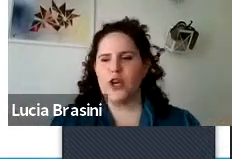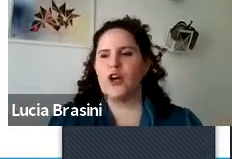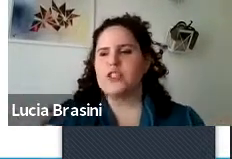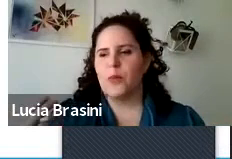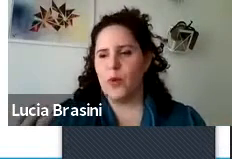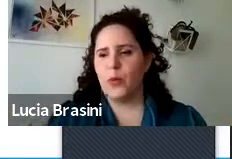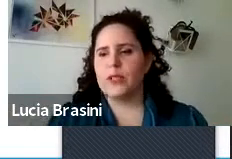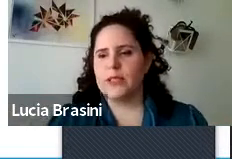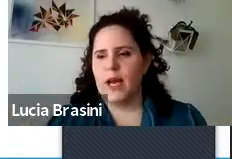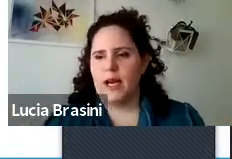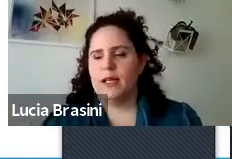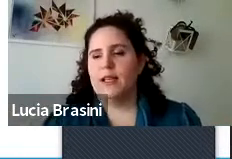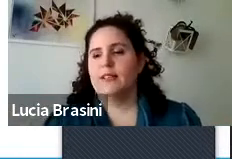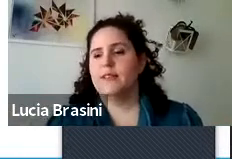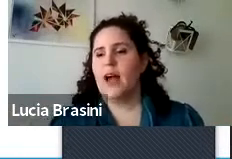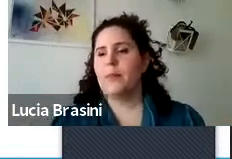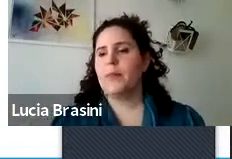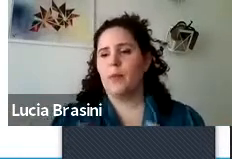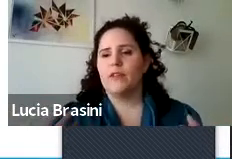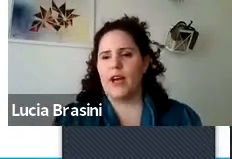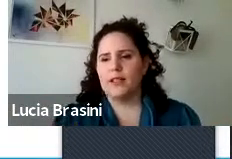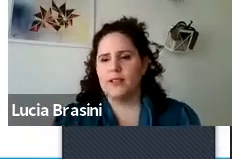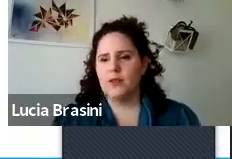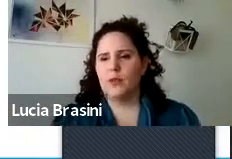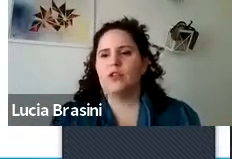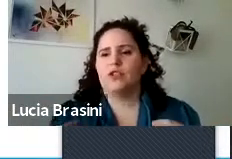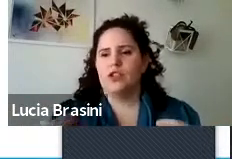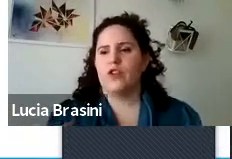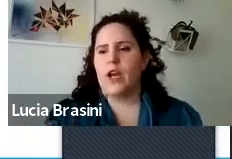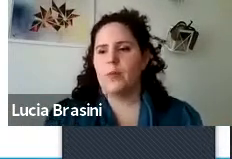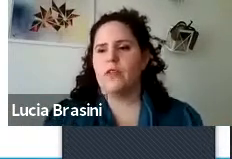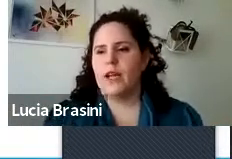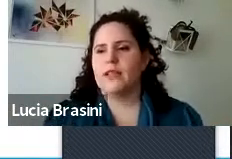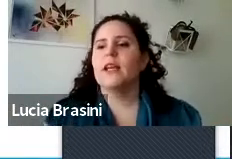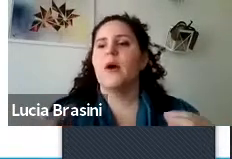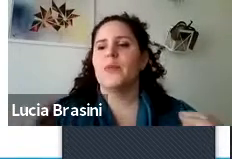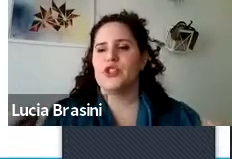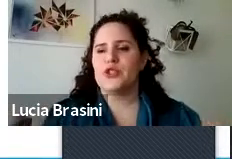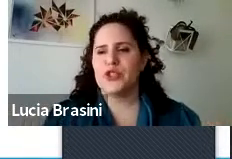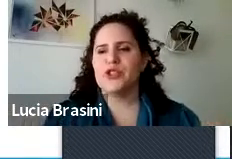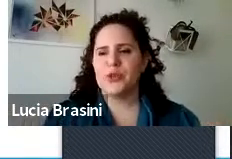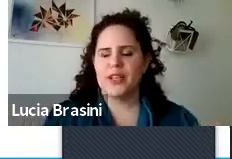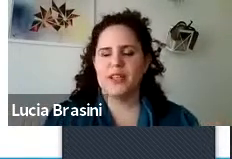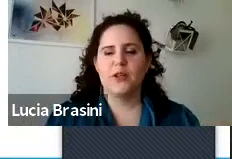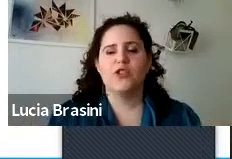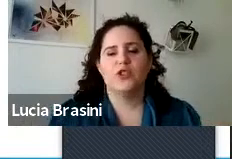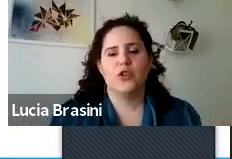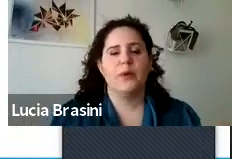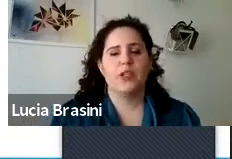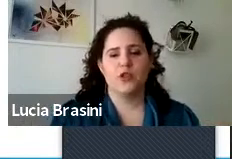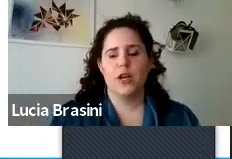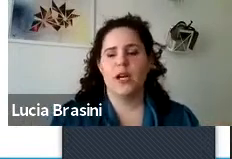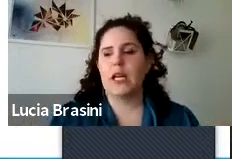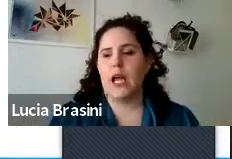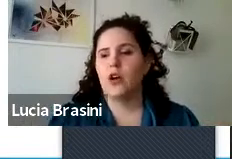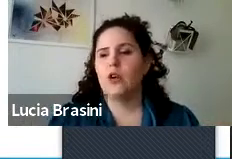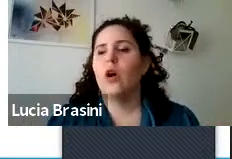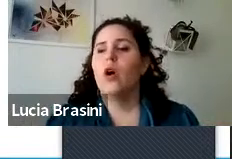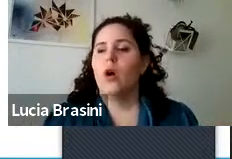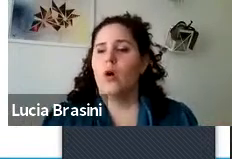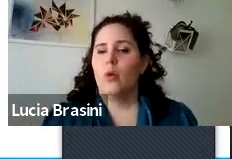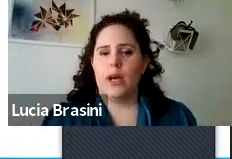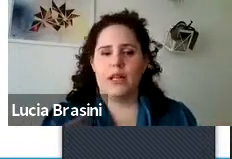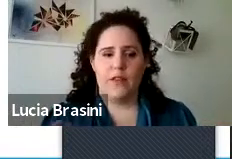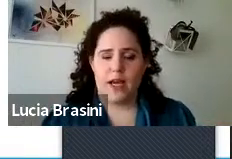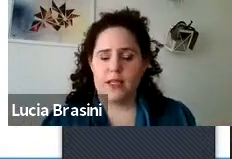Tutto questo a cosa può portare? Abbiamo davanti, quando ci troviamo davanti a persone sorde, ci sono persone che